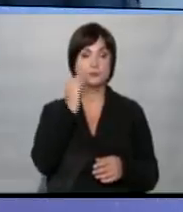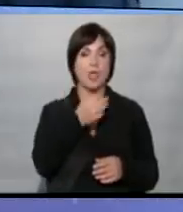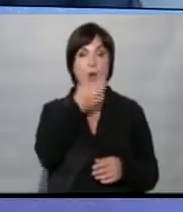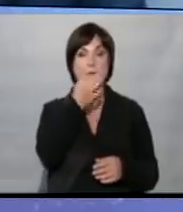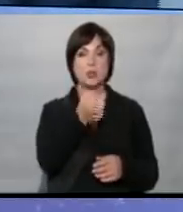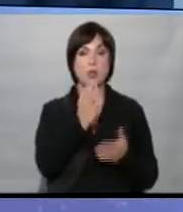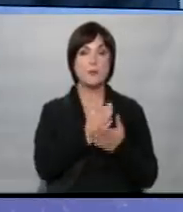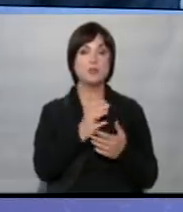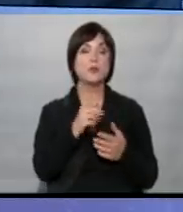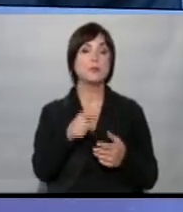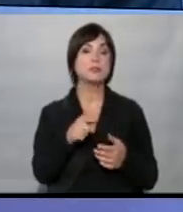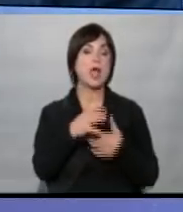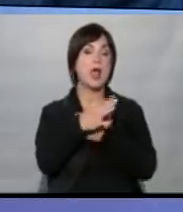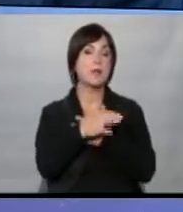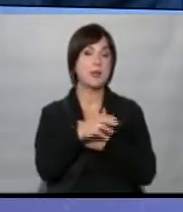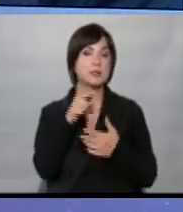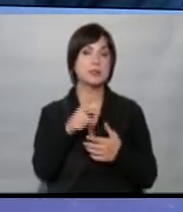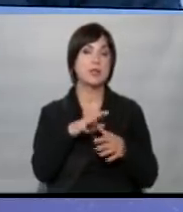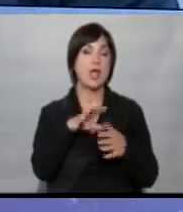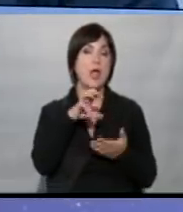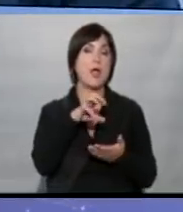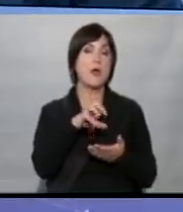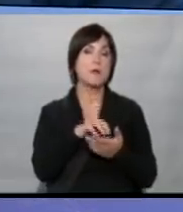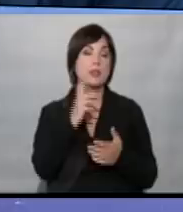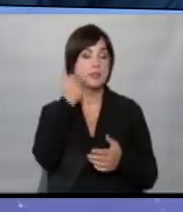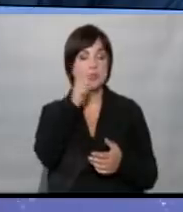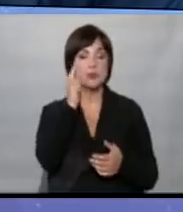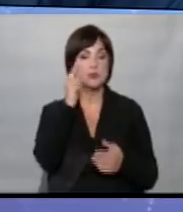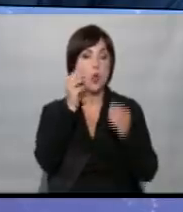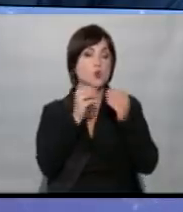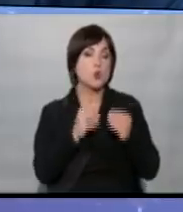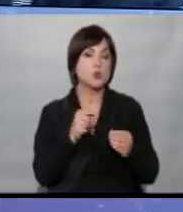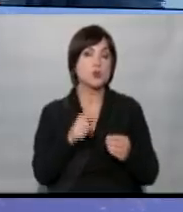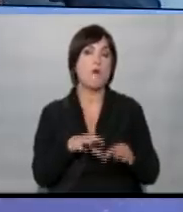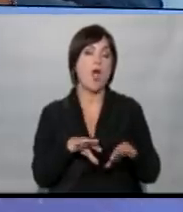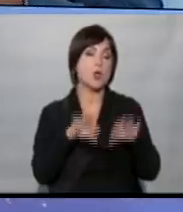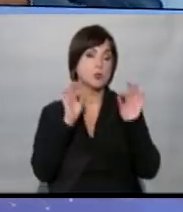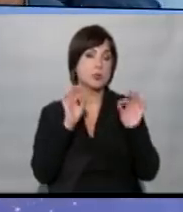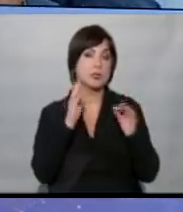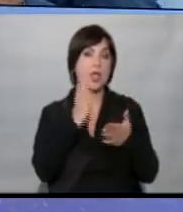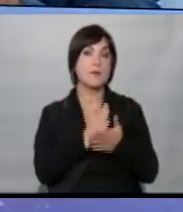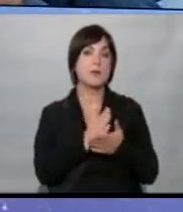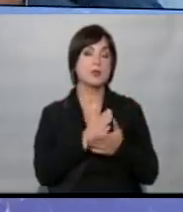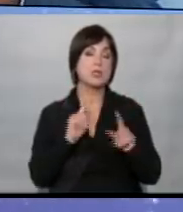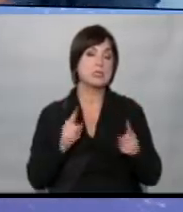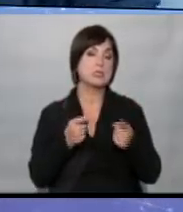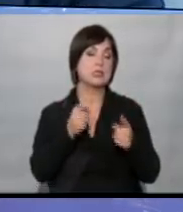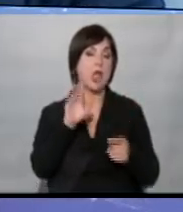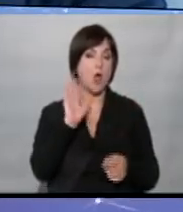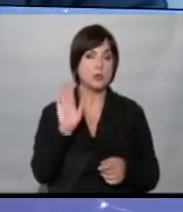за тиранската платформа. Дали ќе се вметнува нешто? Не знам што се одржи. Тоа е откриено. Мислам дека беше иницијирано од страна